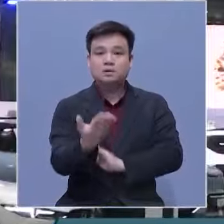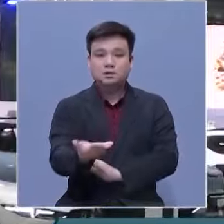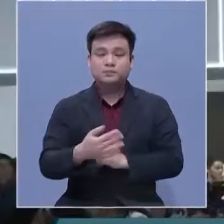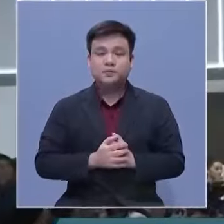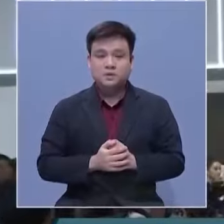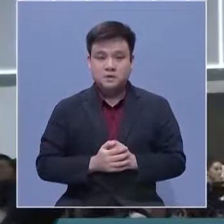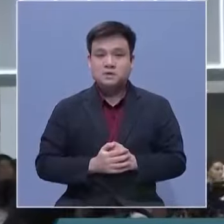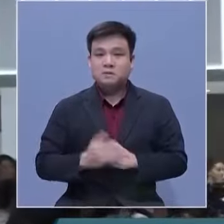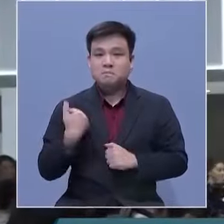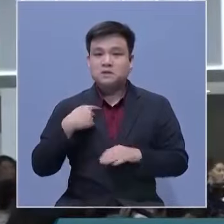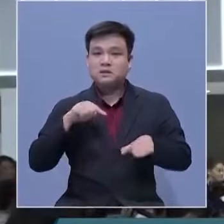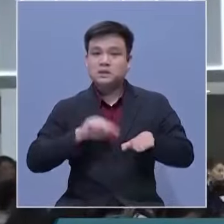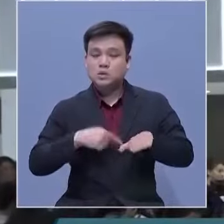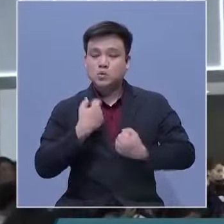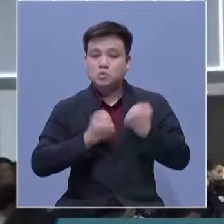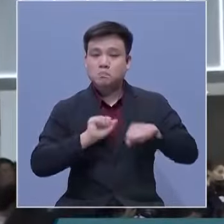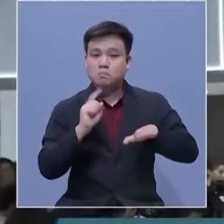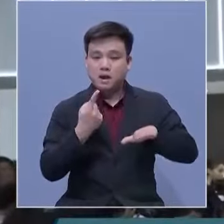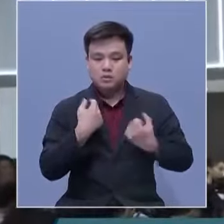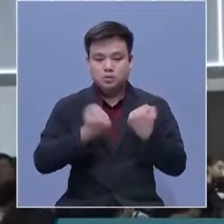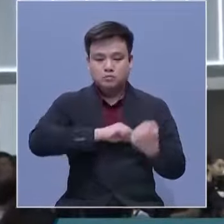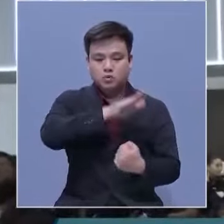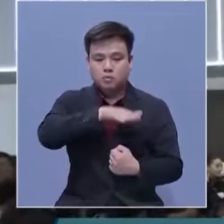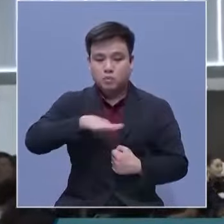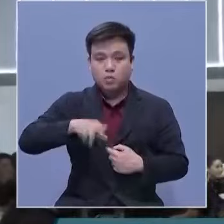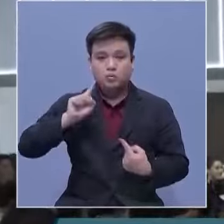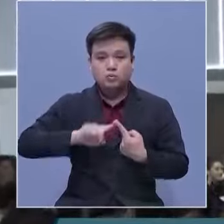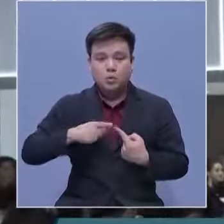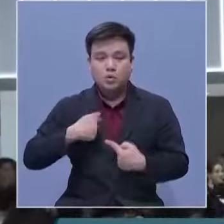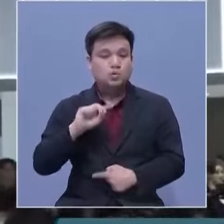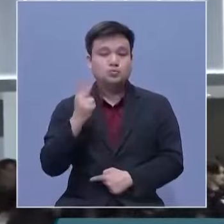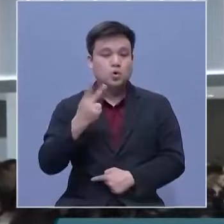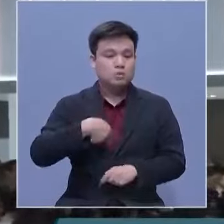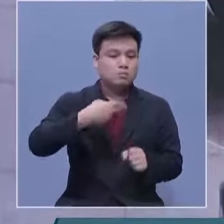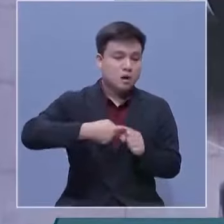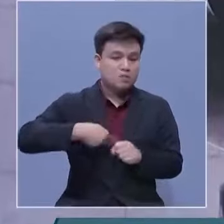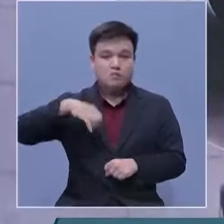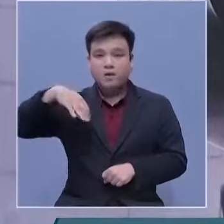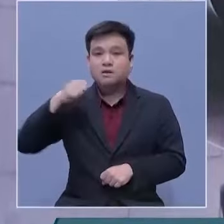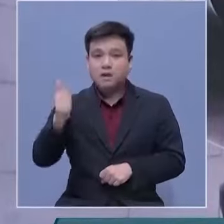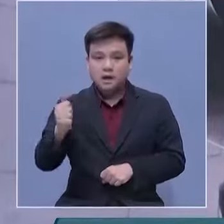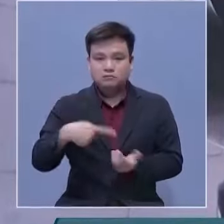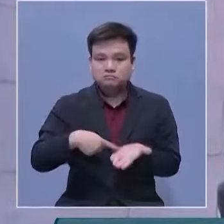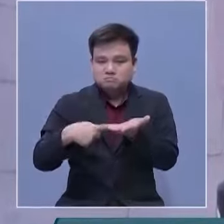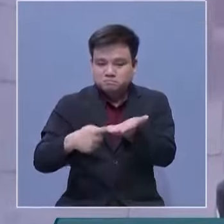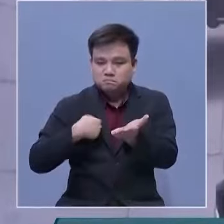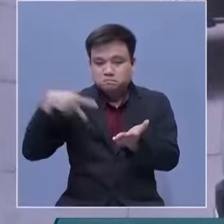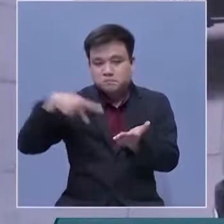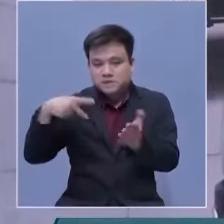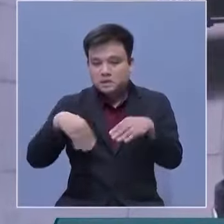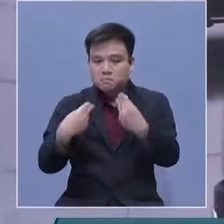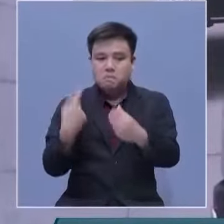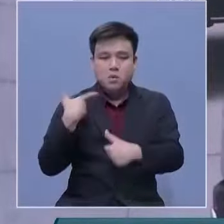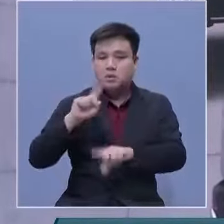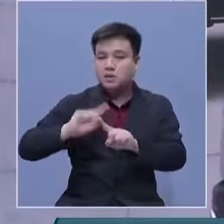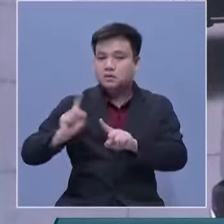ตัว Polar Saha HEV รถกระบะไฮบริดคันแรกในประเทศไทยนะคะมาพร้อมกับข้อเสนอและสิทธิประโยชน์มากมายของ